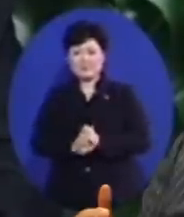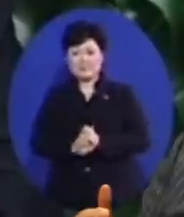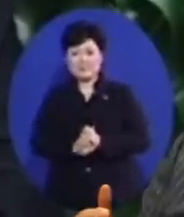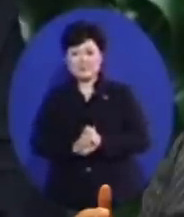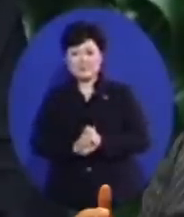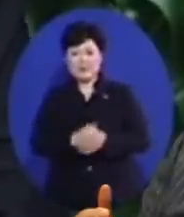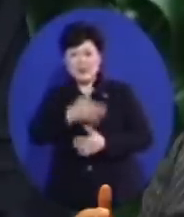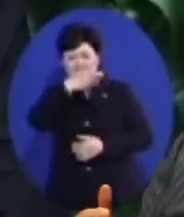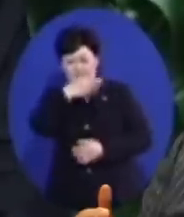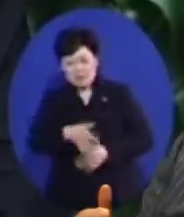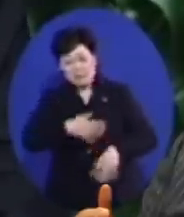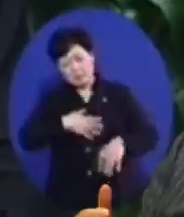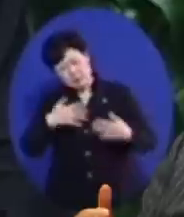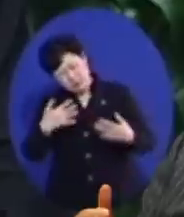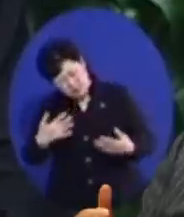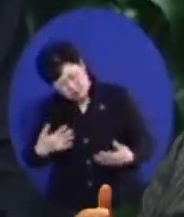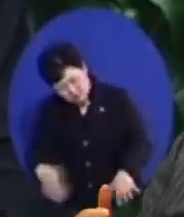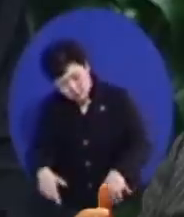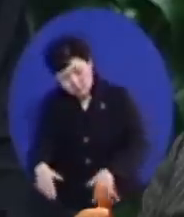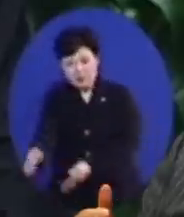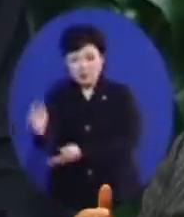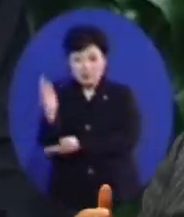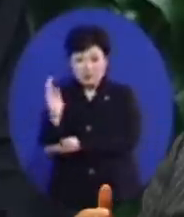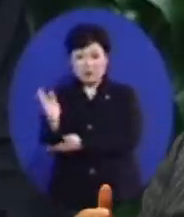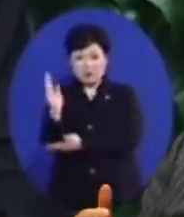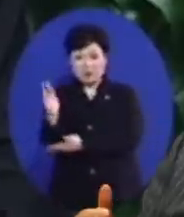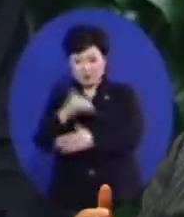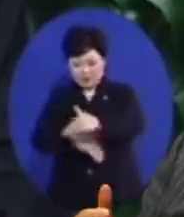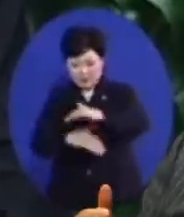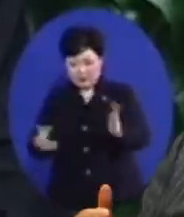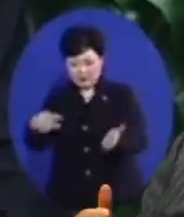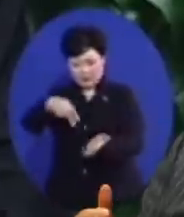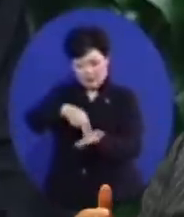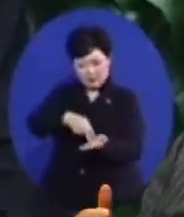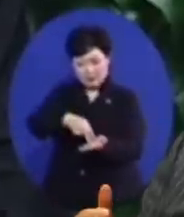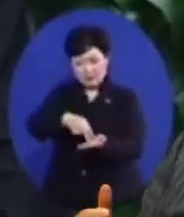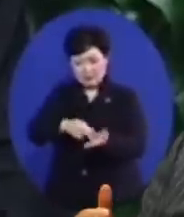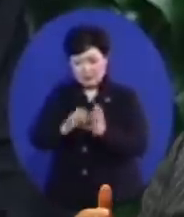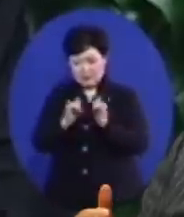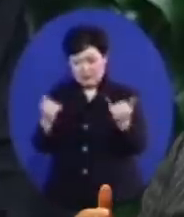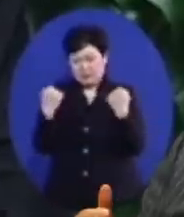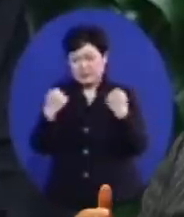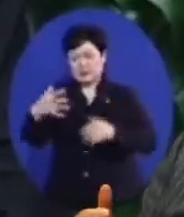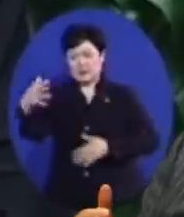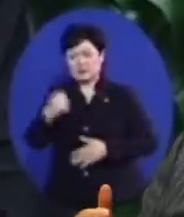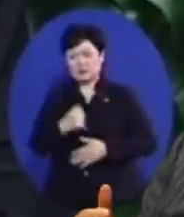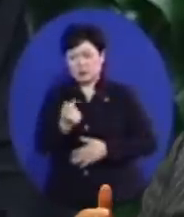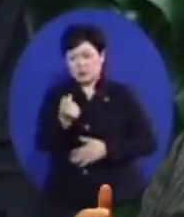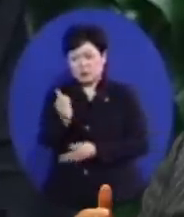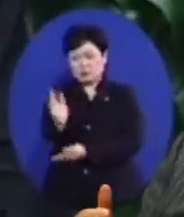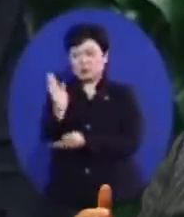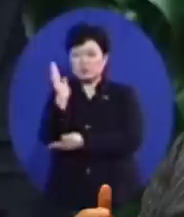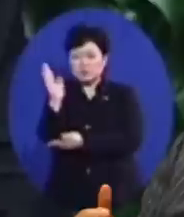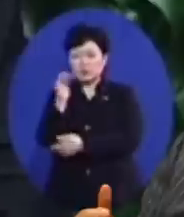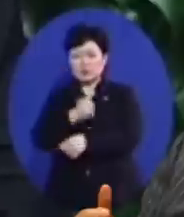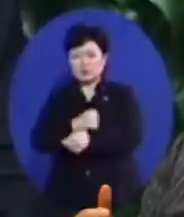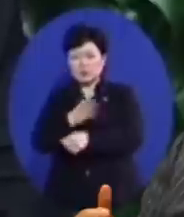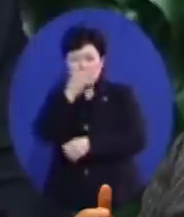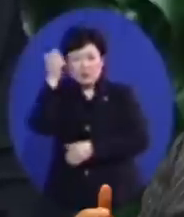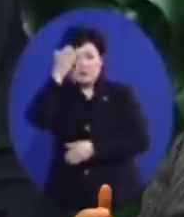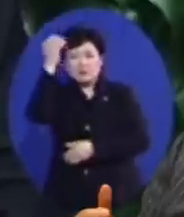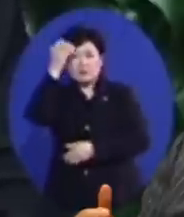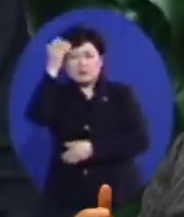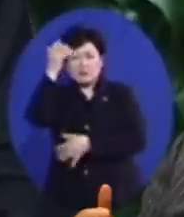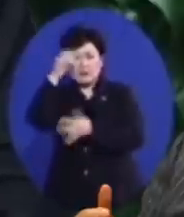아주 힘들고 피곤하고 고단풀 때도 강단에 서서 자기 인간의 힘으로 조금 설교를 하고 성령께만